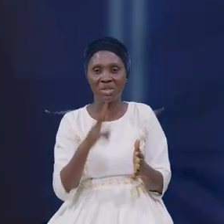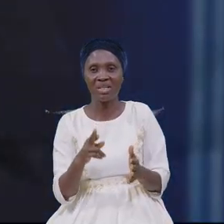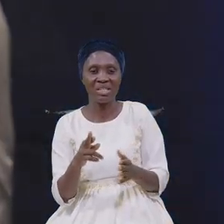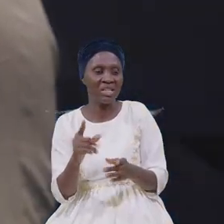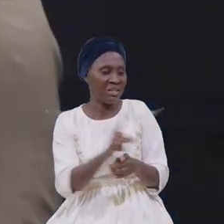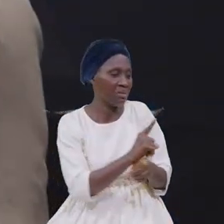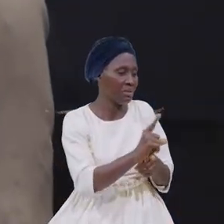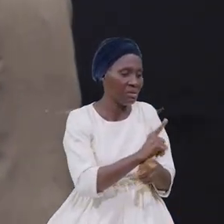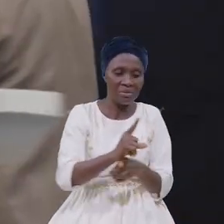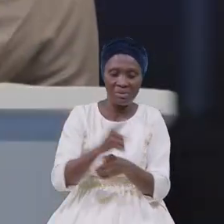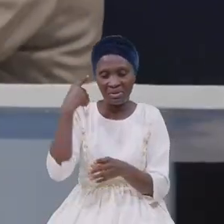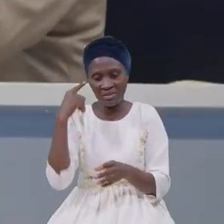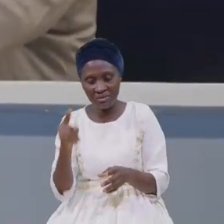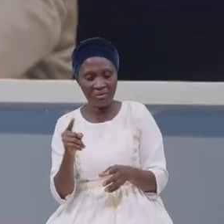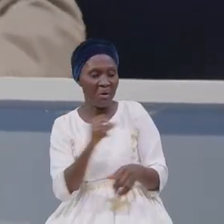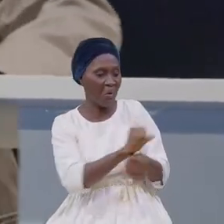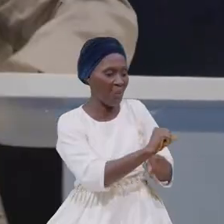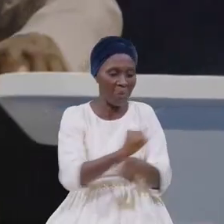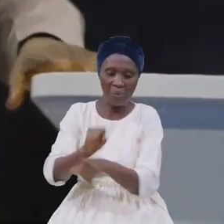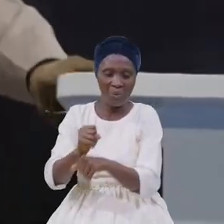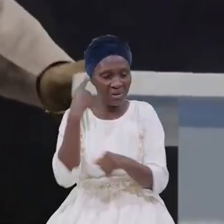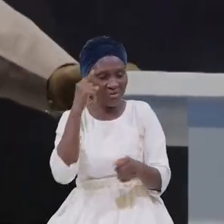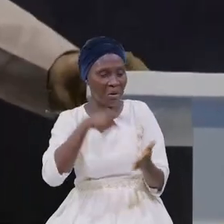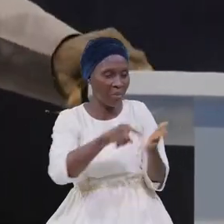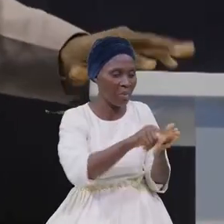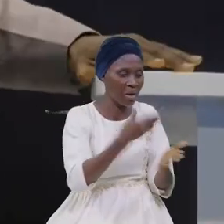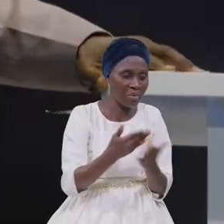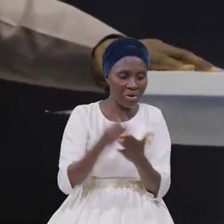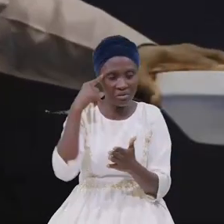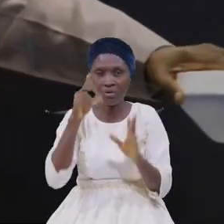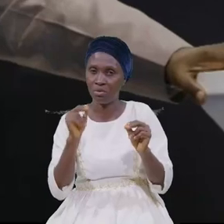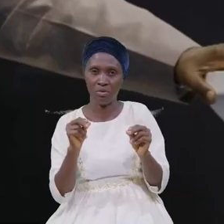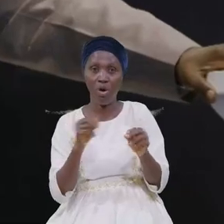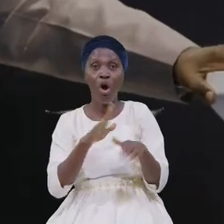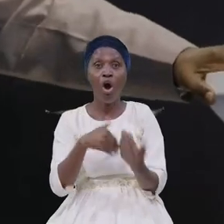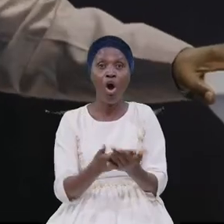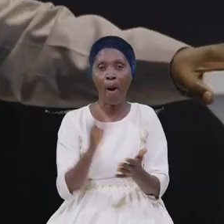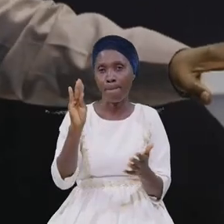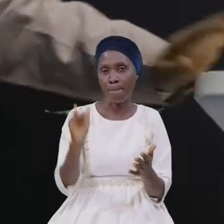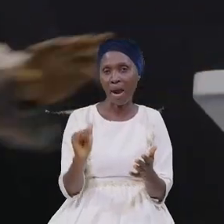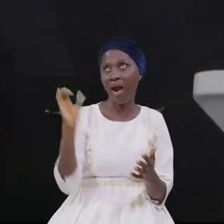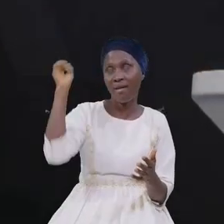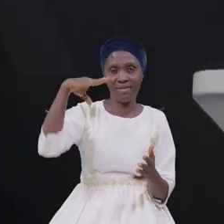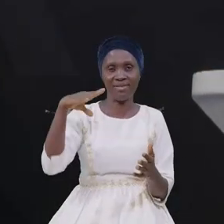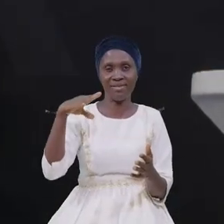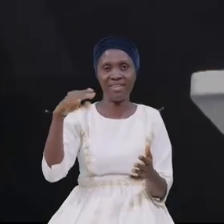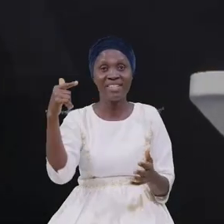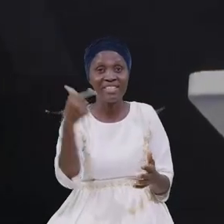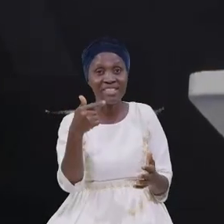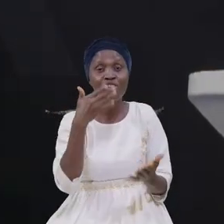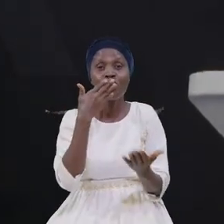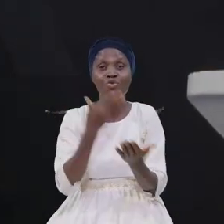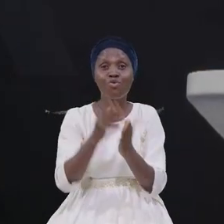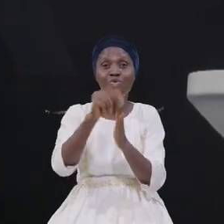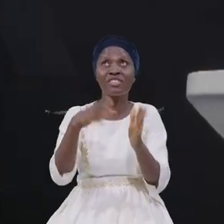c'est pas quelque chose pour laquelle on doit payer de l'argent, œuvrer, se casser la tête. Non, tout n'est pas la grâce. J'ai la bonté de